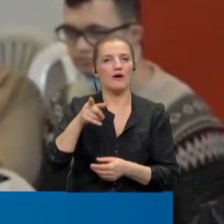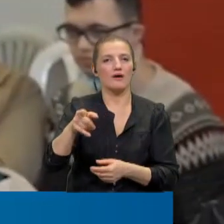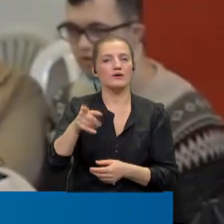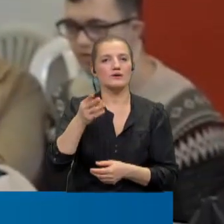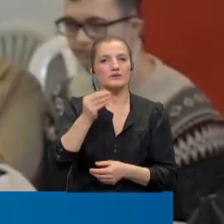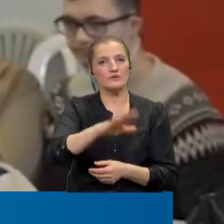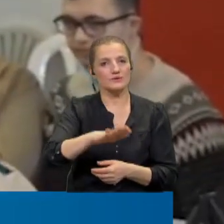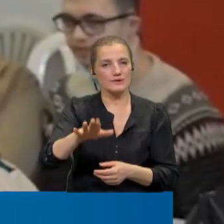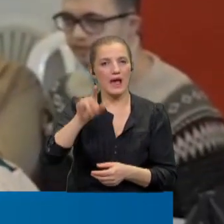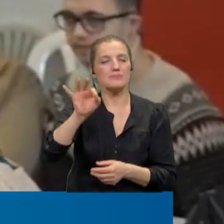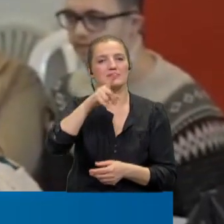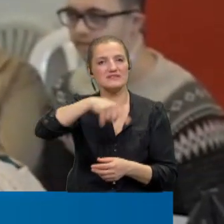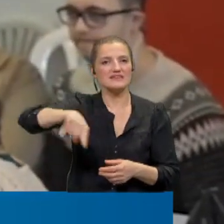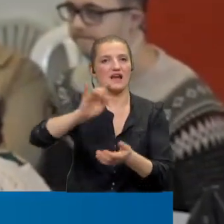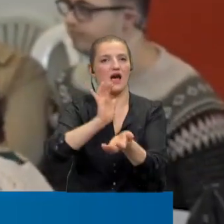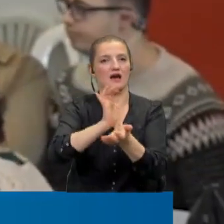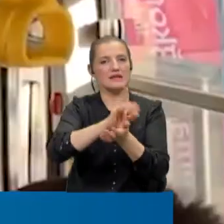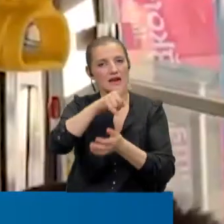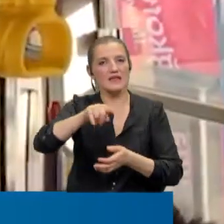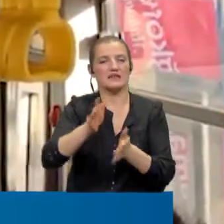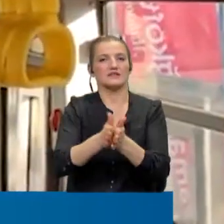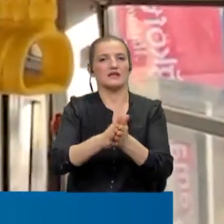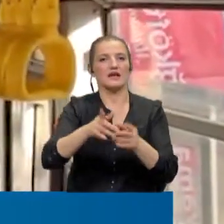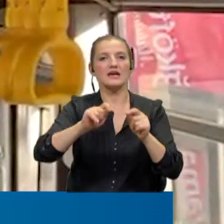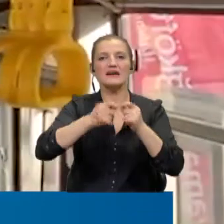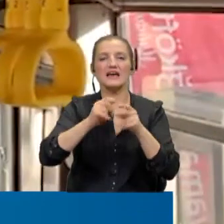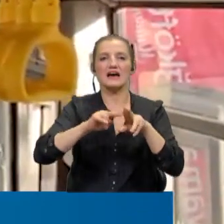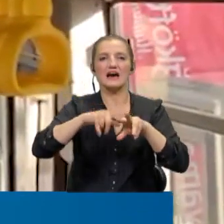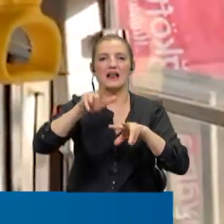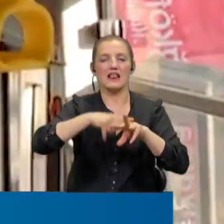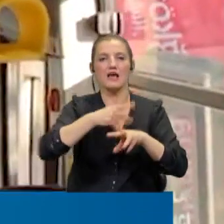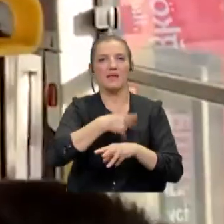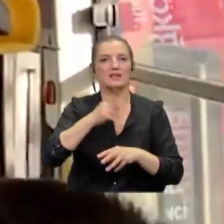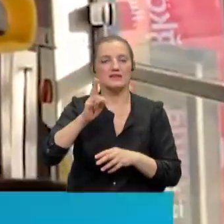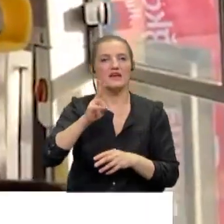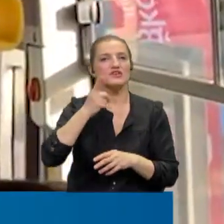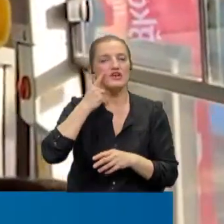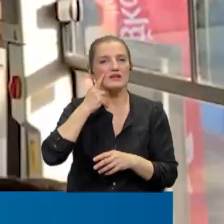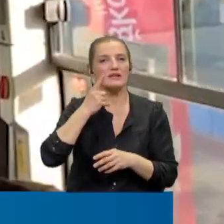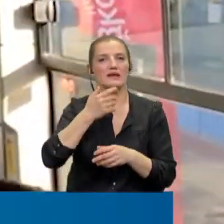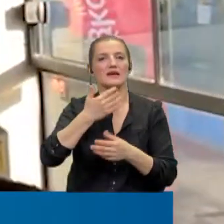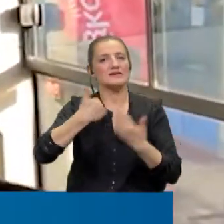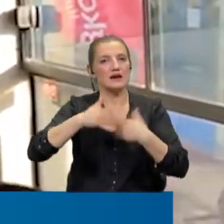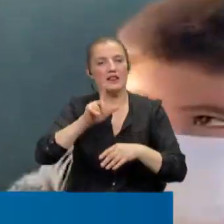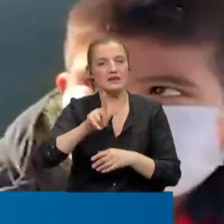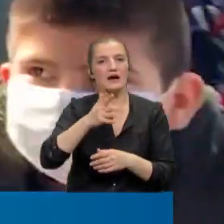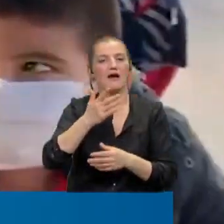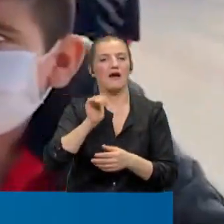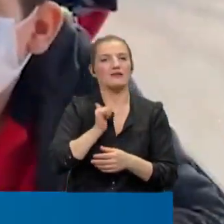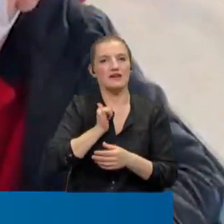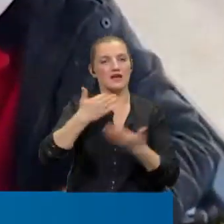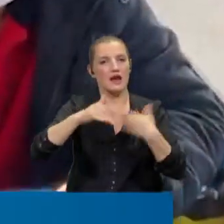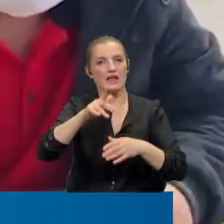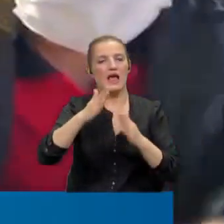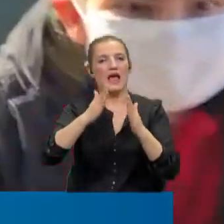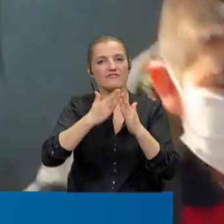çocukların ile sizlerin annelerinin yanındayız Kırıkkale bahşılı Belediyesi ise şehit ve gazi ailelerinin çocuklarına evden